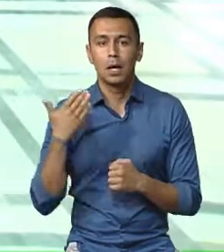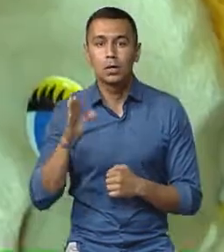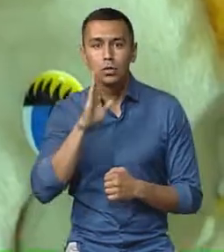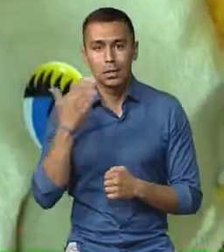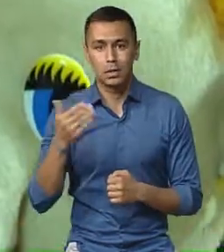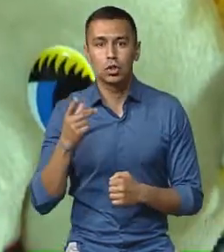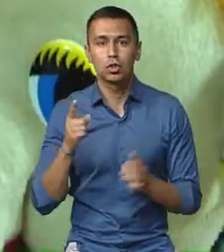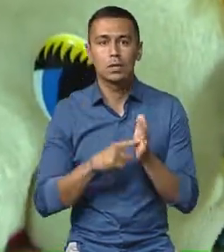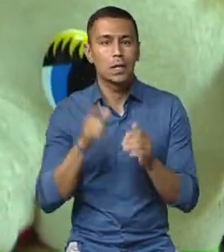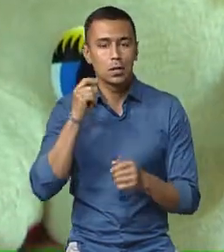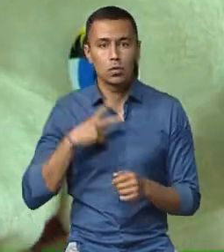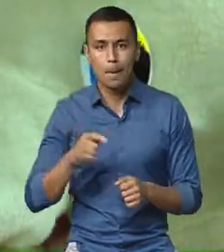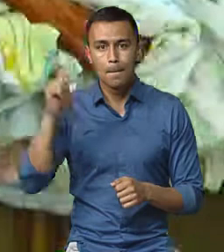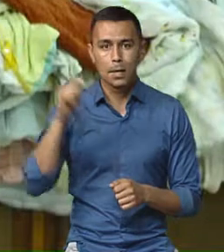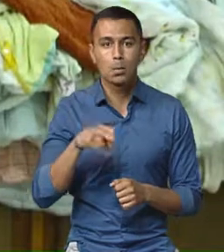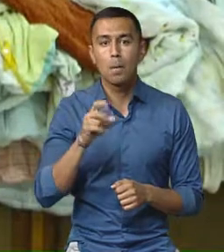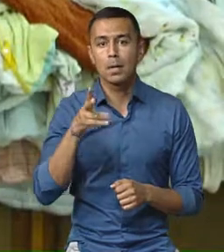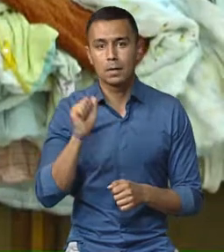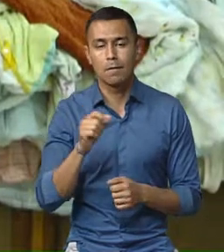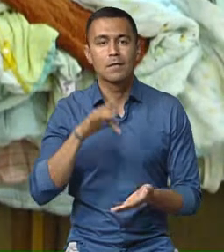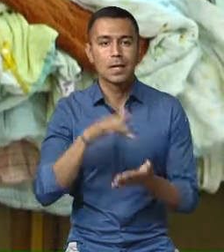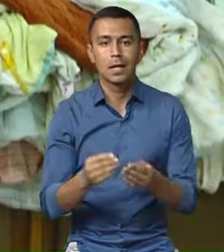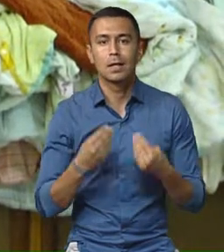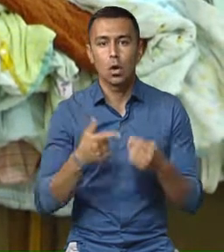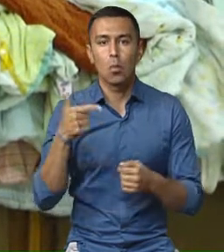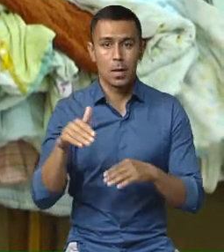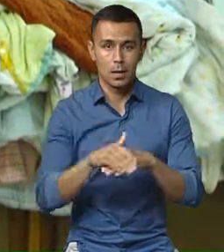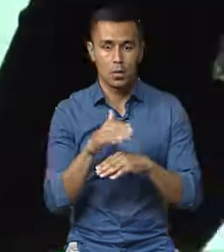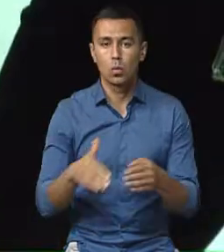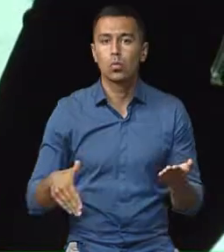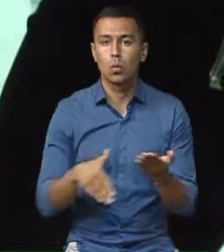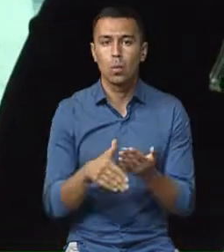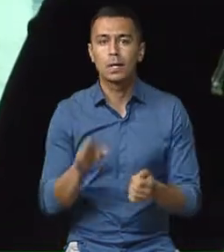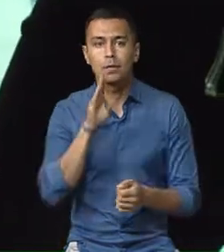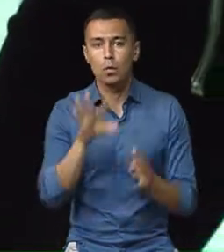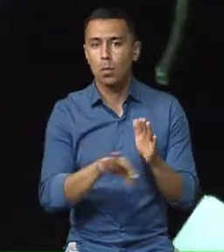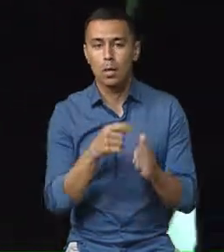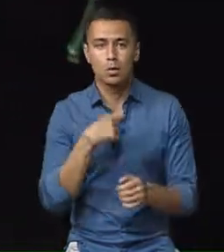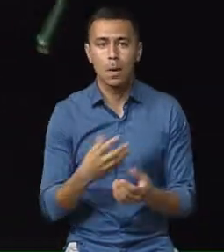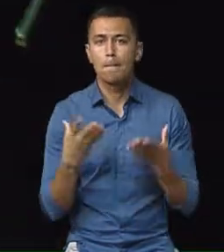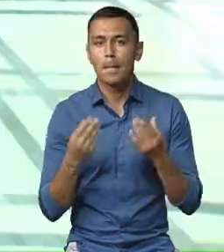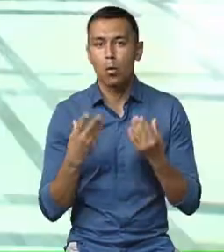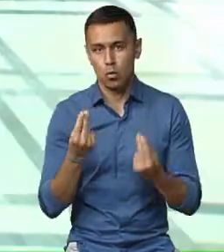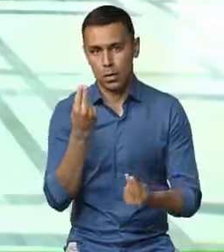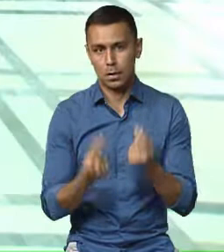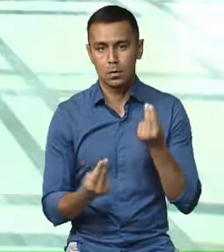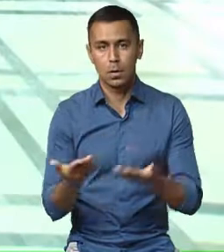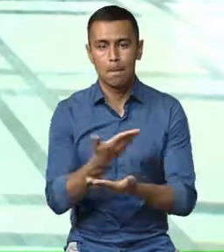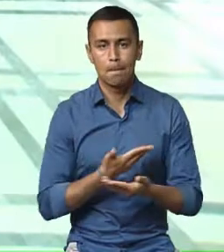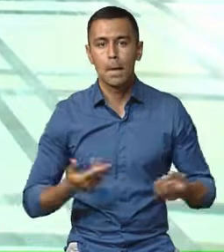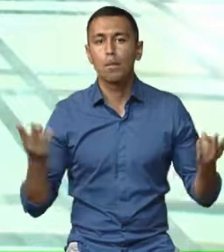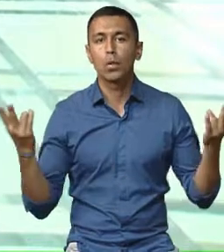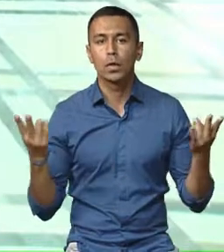шестирічна донька Зарина приїхали з Попасної. У центрі надання гуманітарної допомоги дівчинка обрала собі м'яку іграшку. Ми